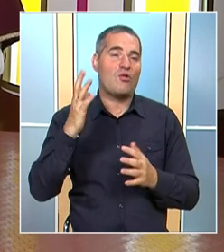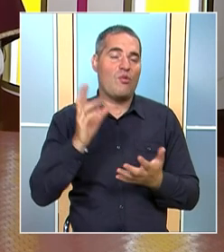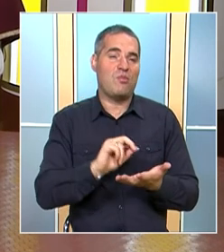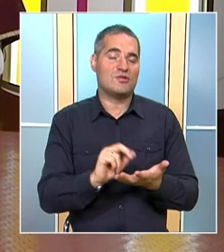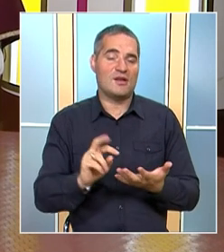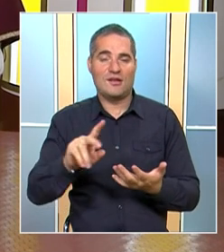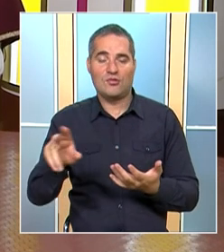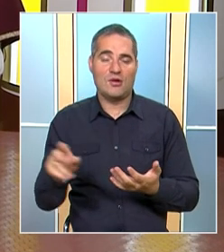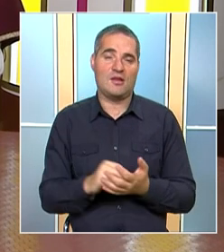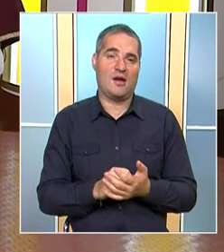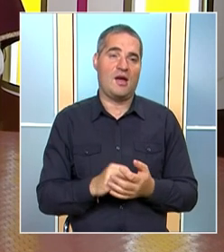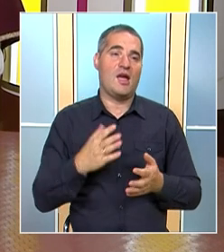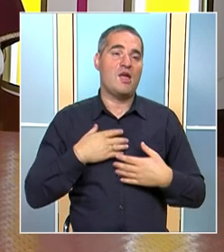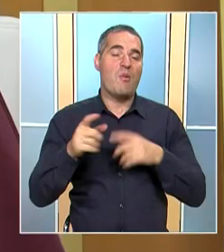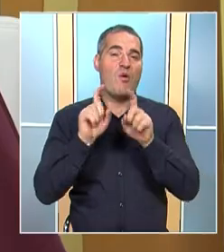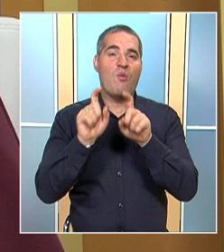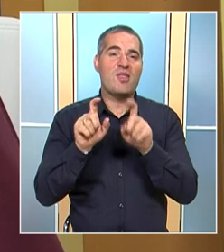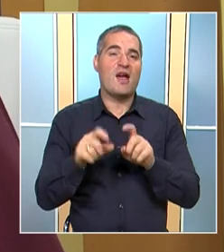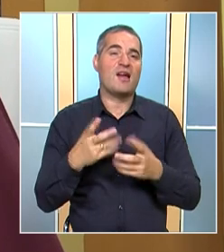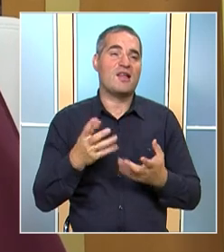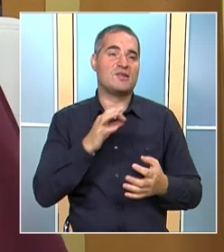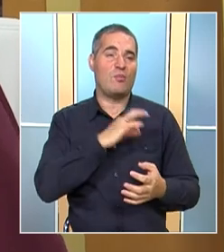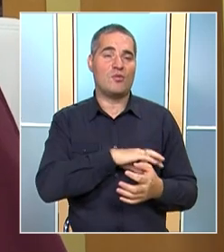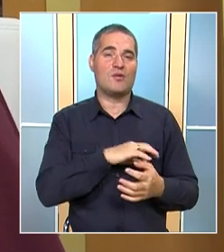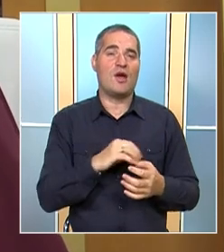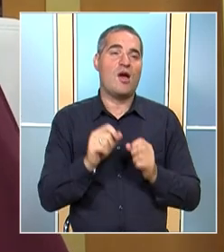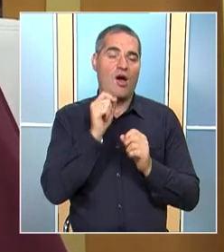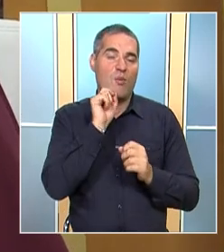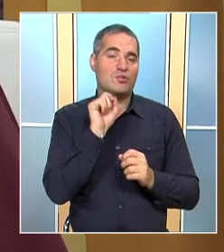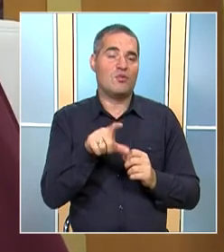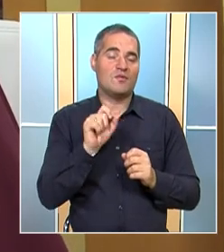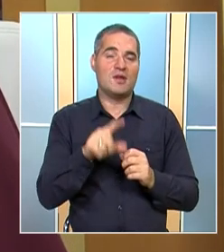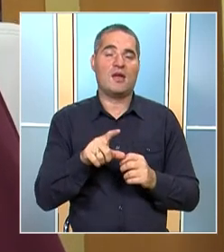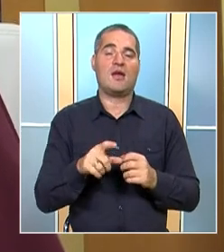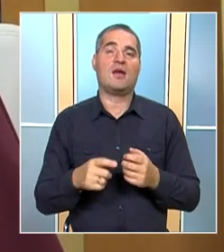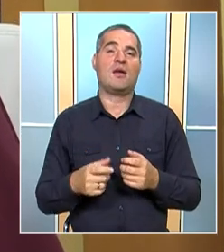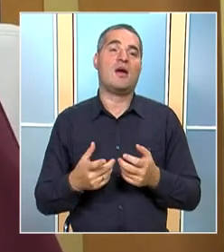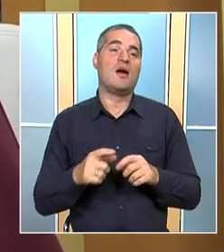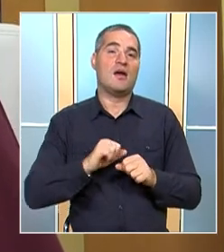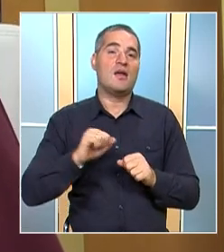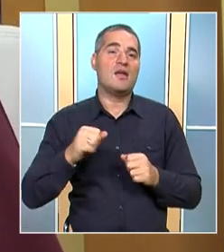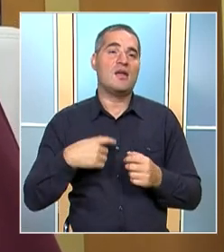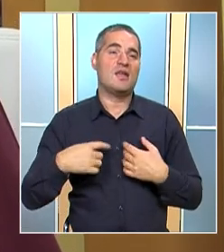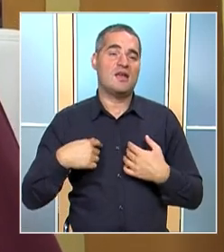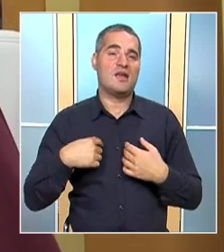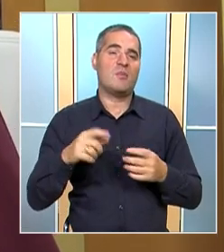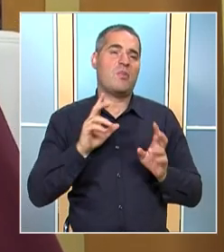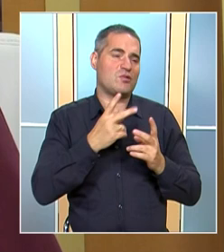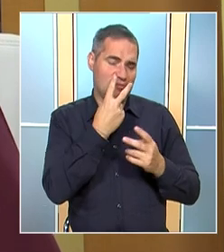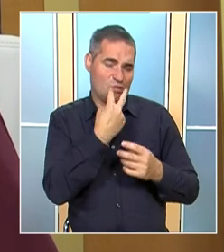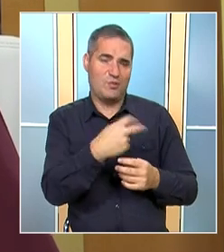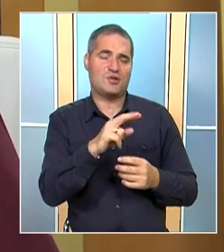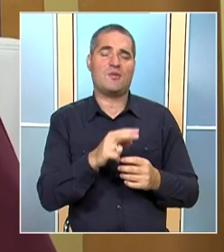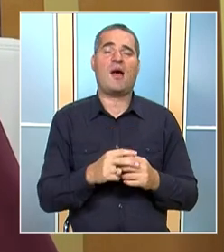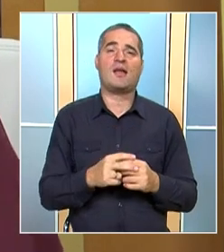на другите? Дори съм имала коментари, където съм получавала псовни. И просто ги игнорирам и им